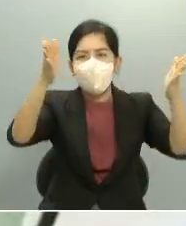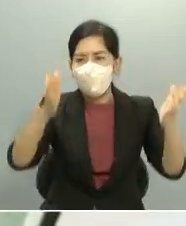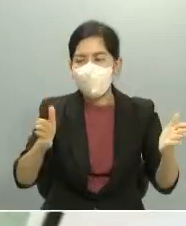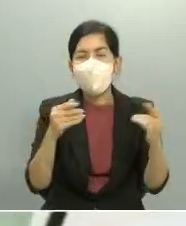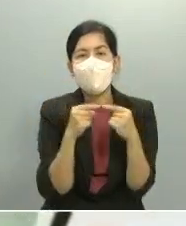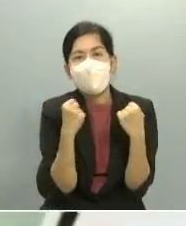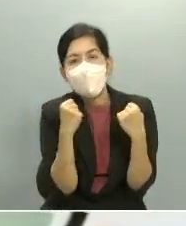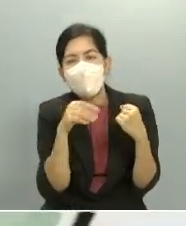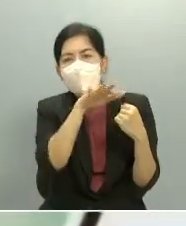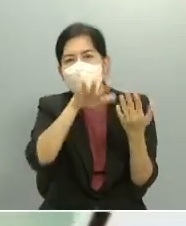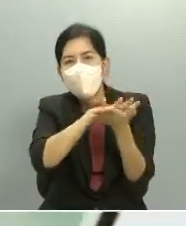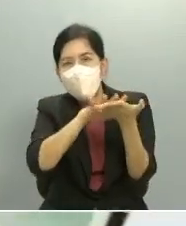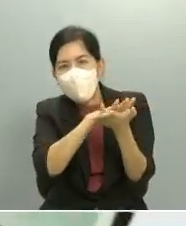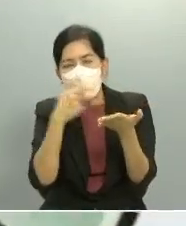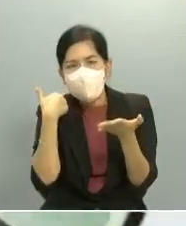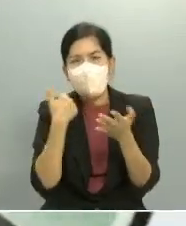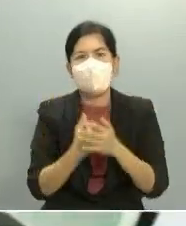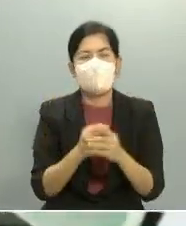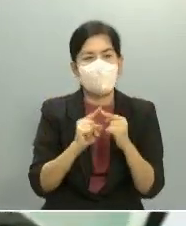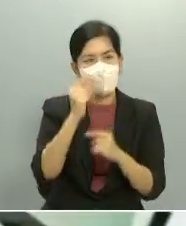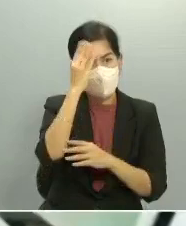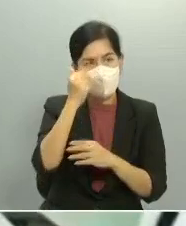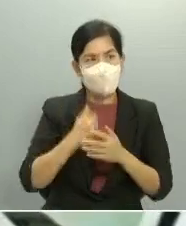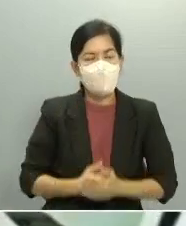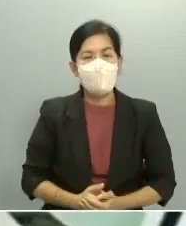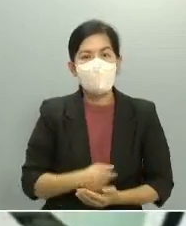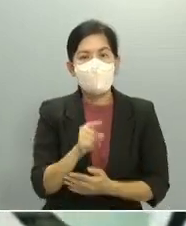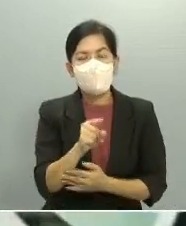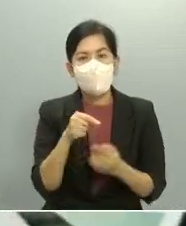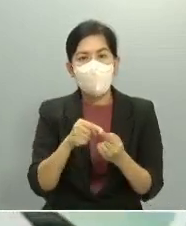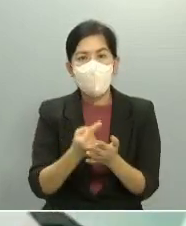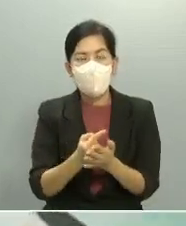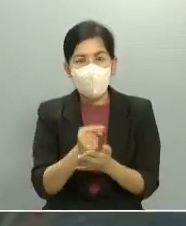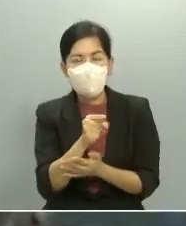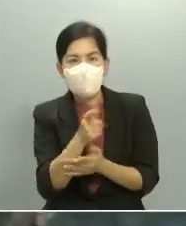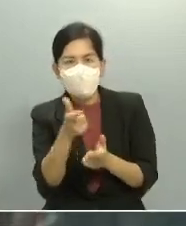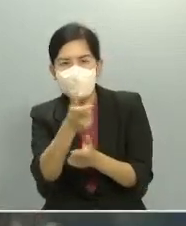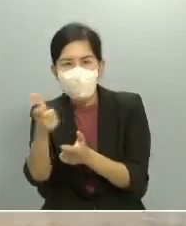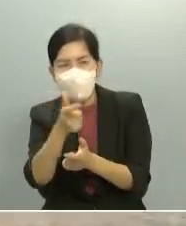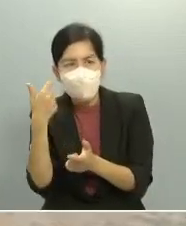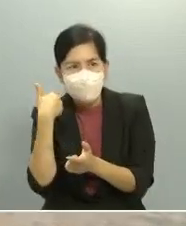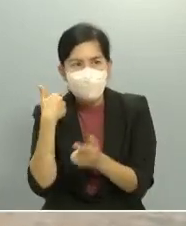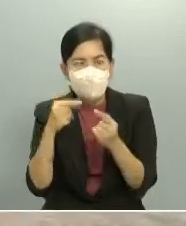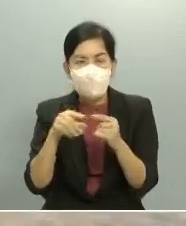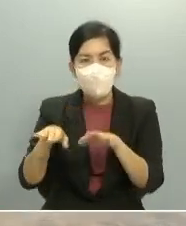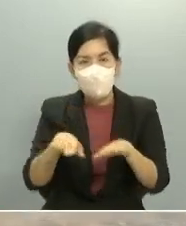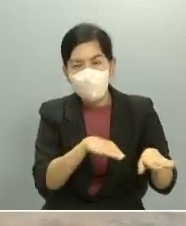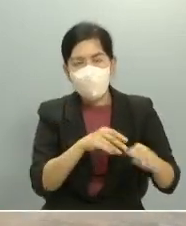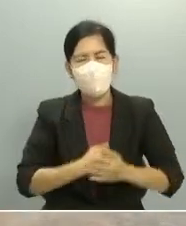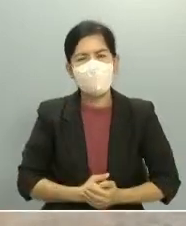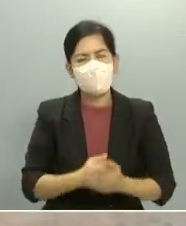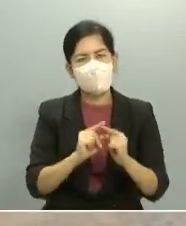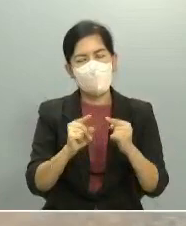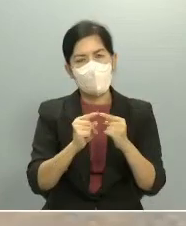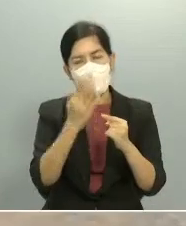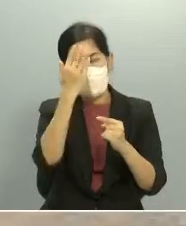แอร์ที่บ้านแต่ว่าไปล้างพื้นเป็นพื้นโซกข้างบ้านก่อนเพื่อจะเตรียมพื้นที่หลังจากนั้นค่ะเพื่อนทาง